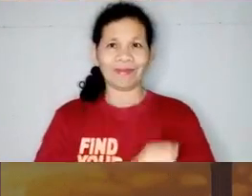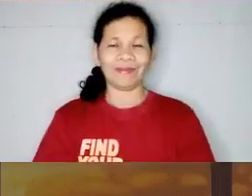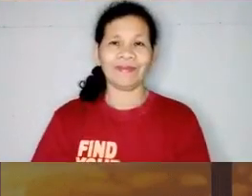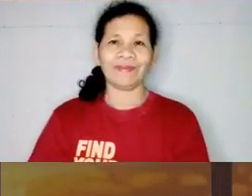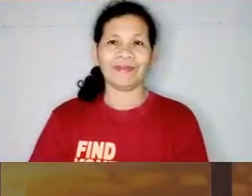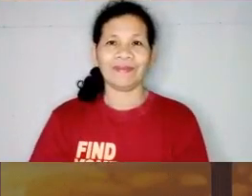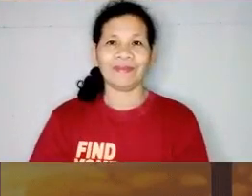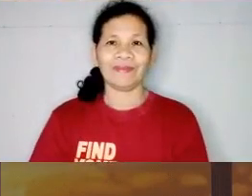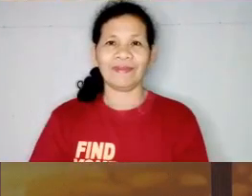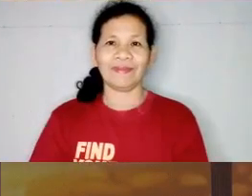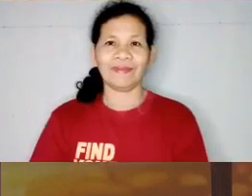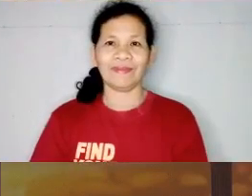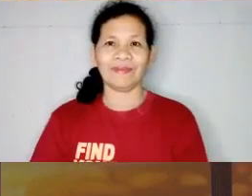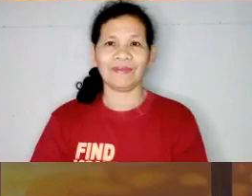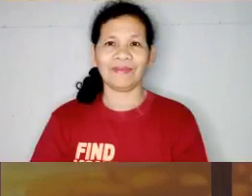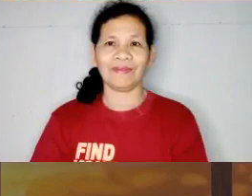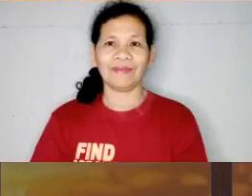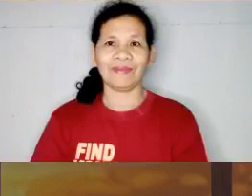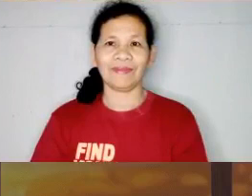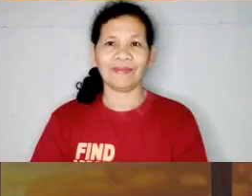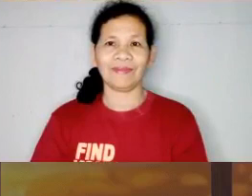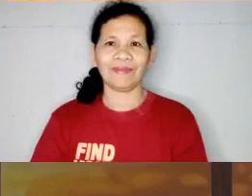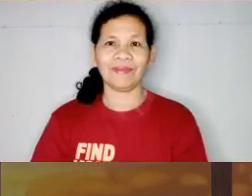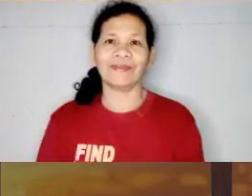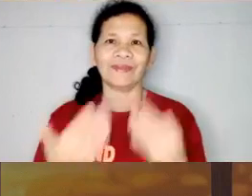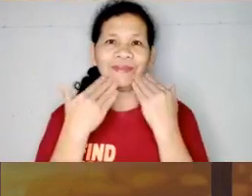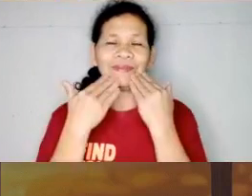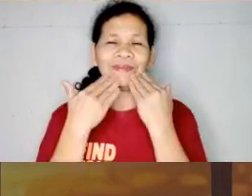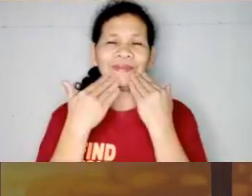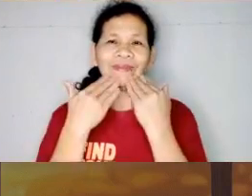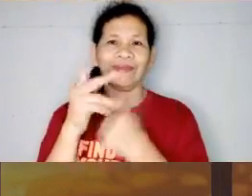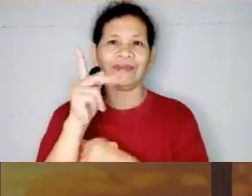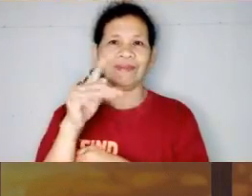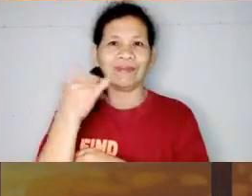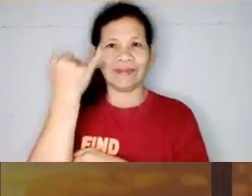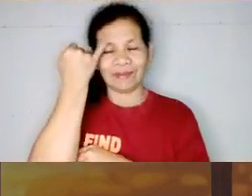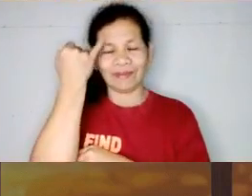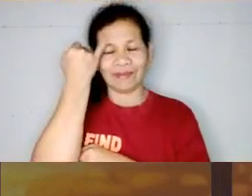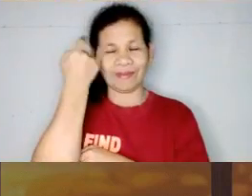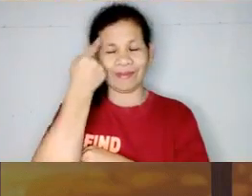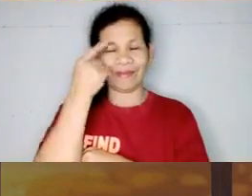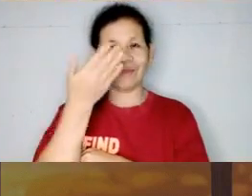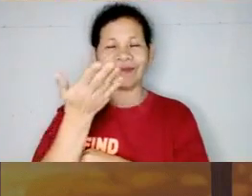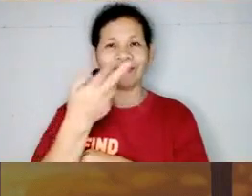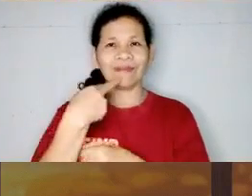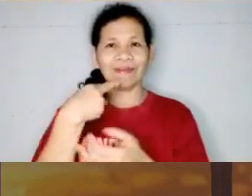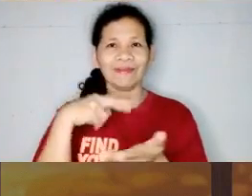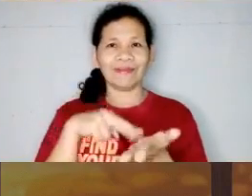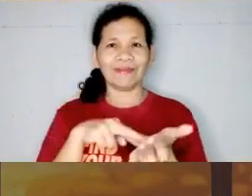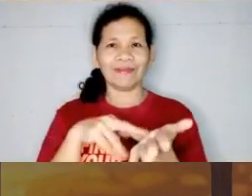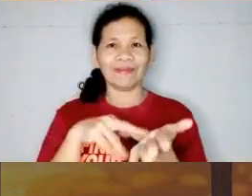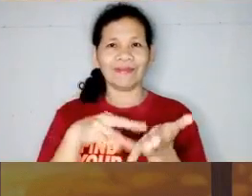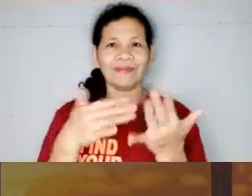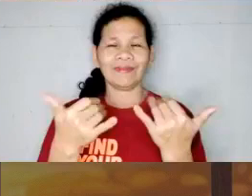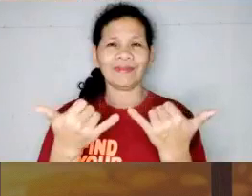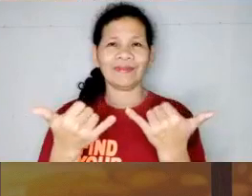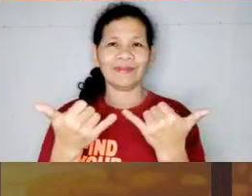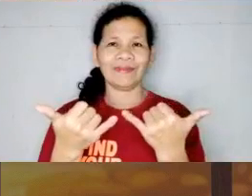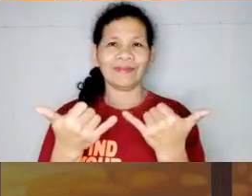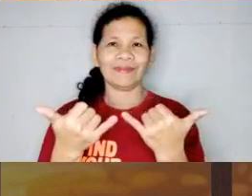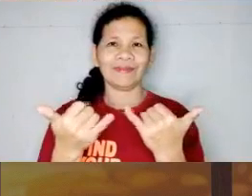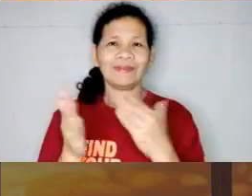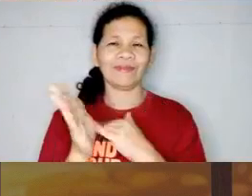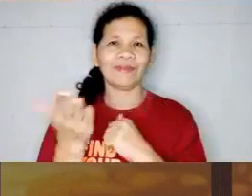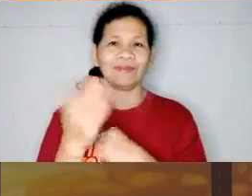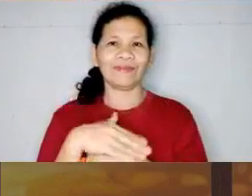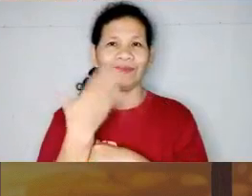Okay, thank you so much, Pastor Jovi, sa iyong magandang refleksyon sa umagang ito. Po, so talagang napakaganda po nitong ating